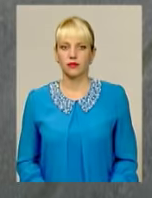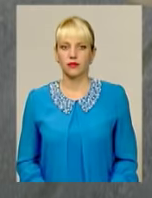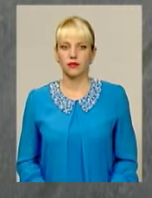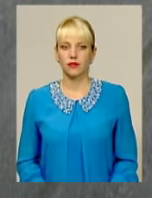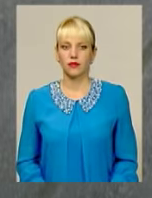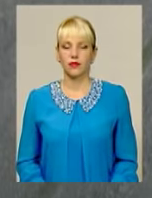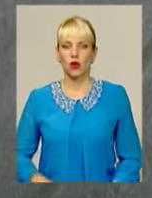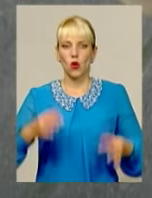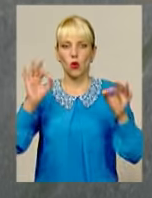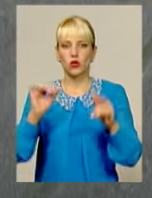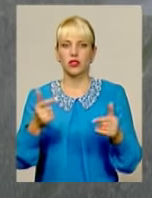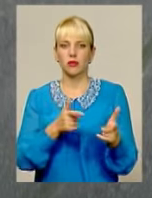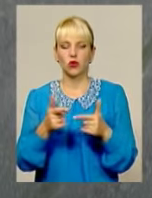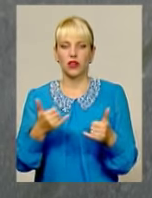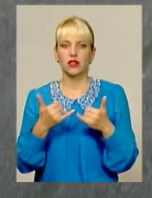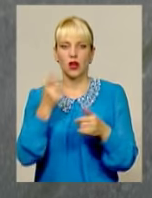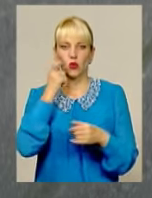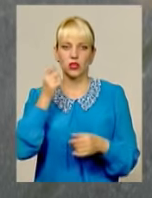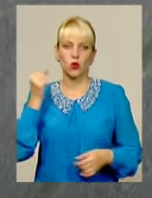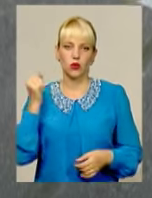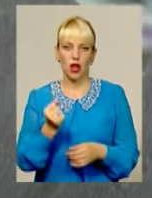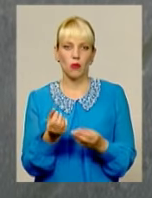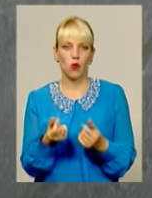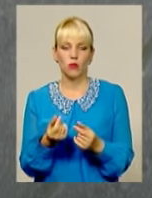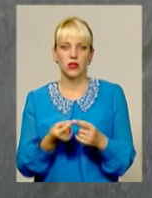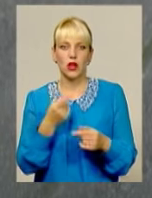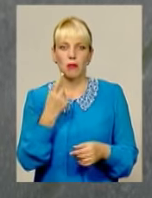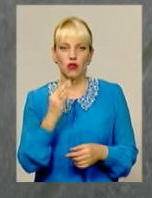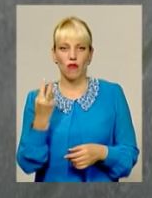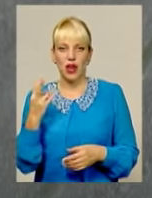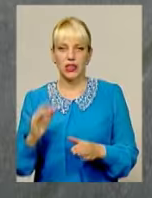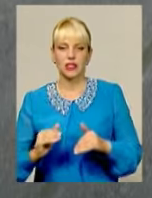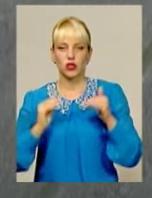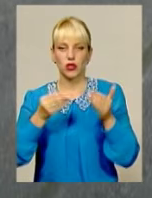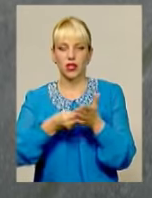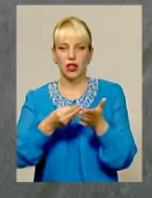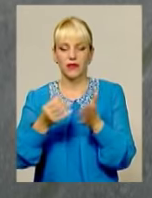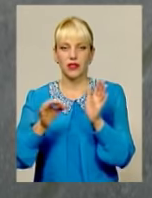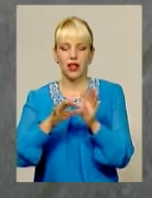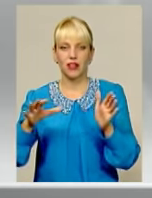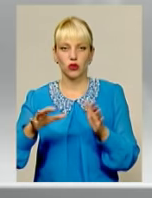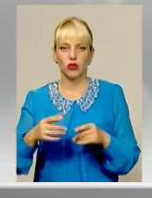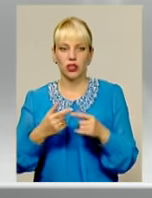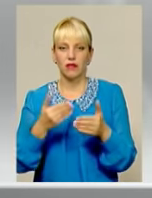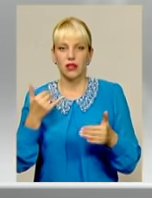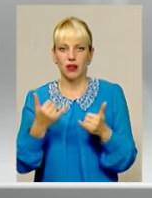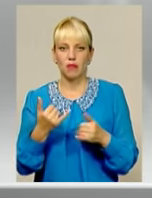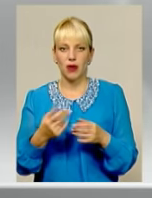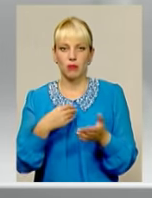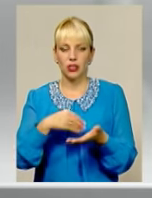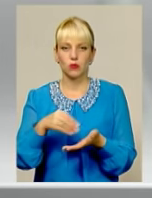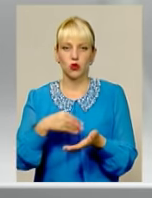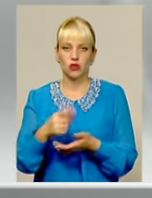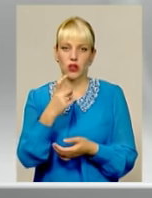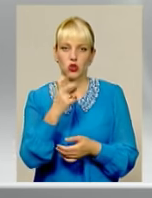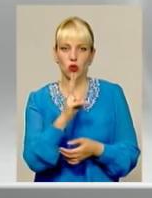Осінь підготували для українців удар по гаманцю. З 1 вересня зросли тарифи на електроенергію. Відтепер при споживанні